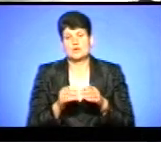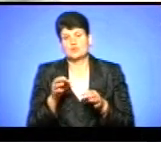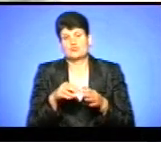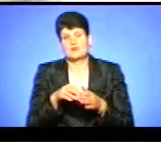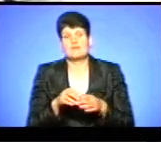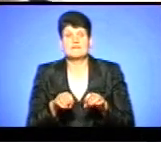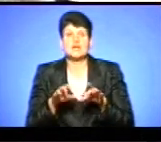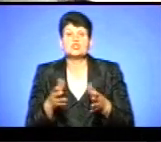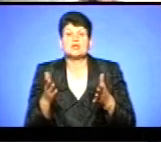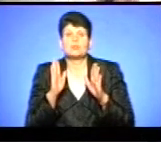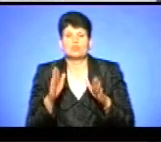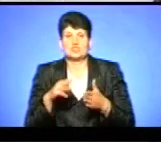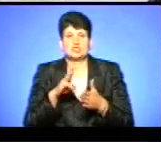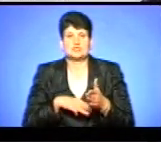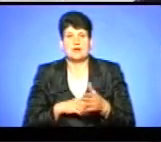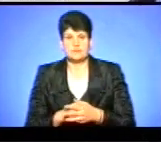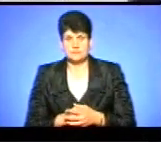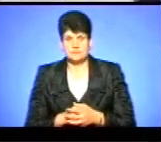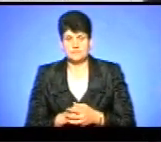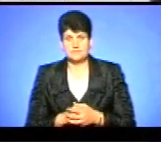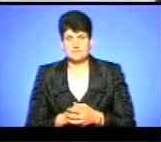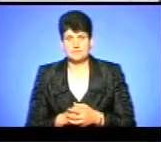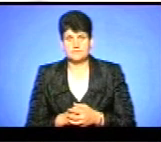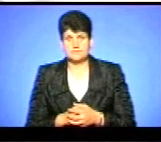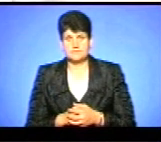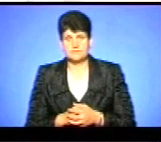неналежне виконання батьківських обов'язків. Соціальну і ювенальну